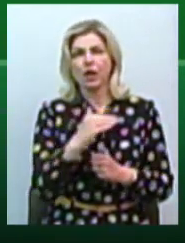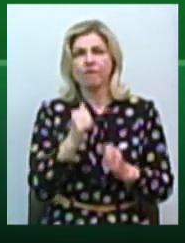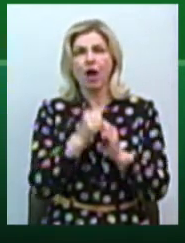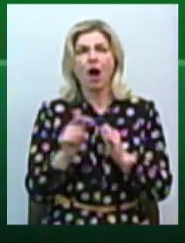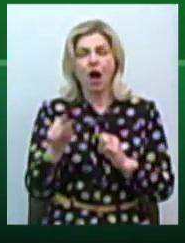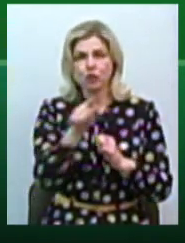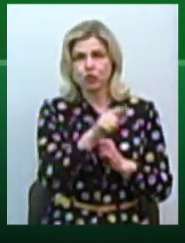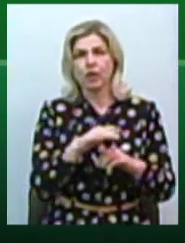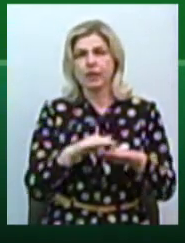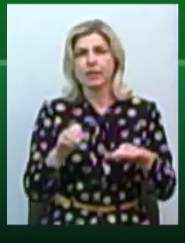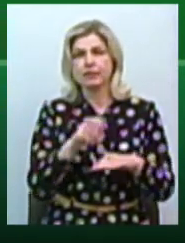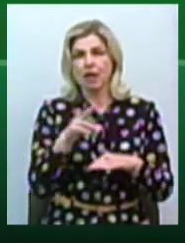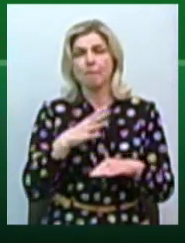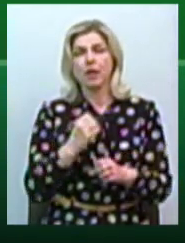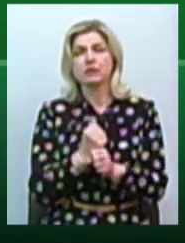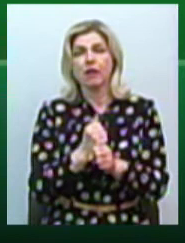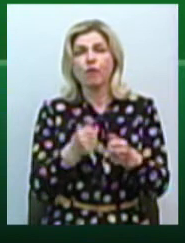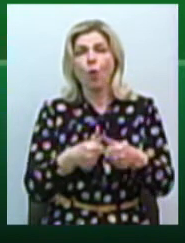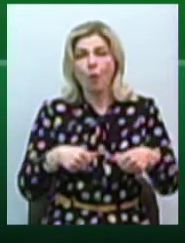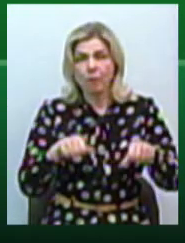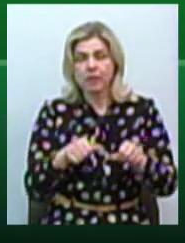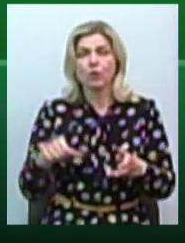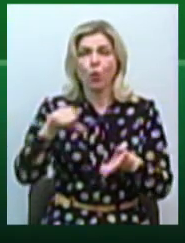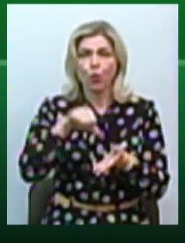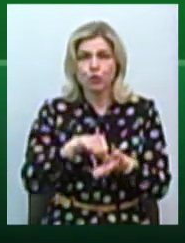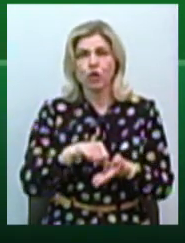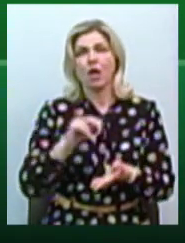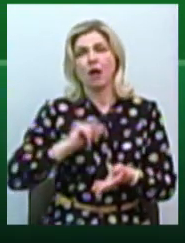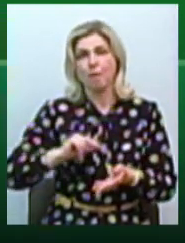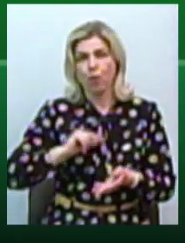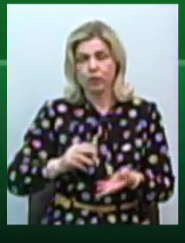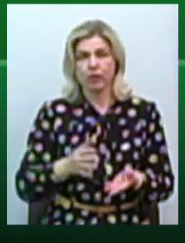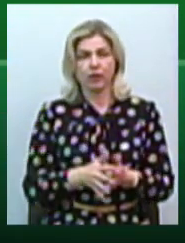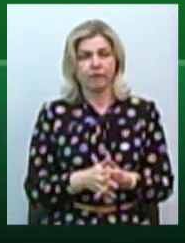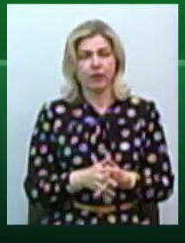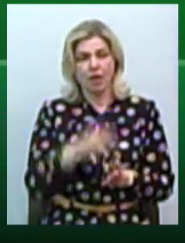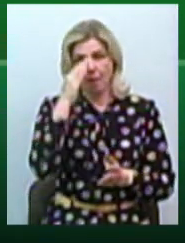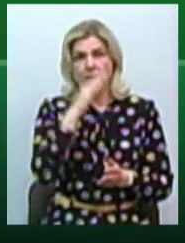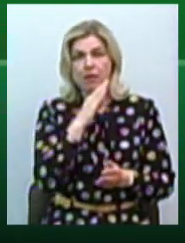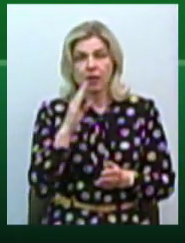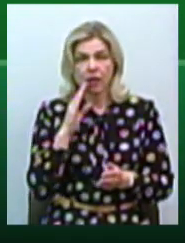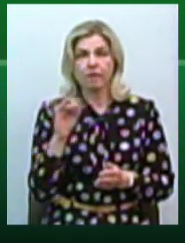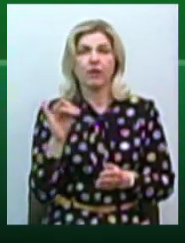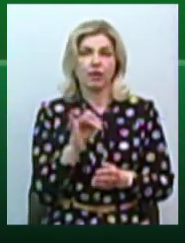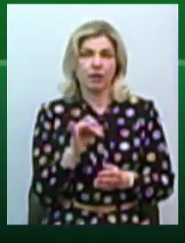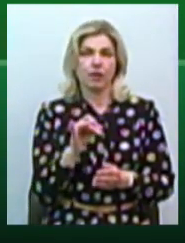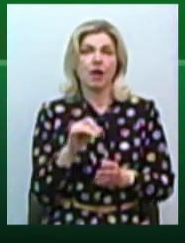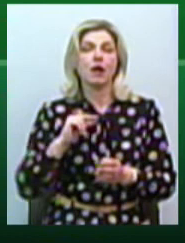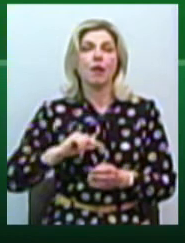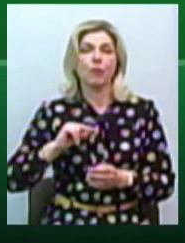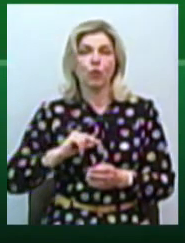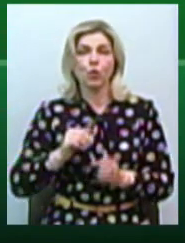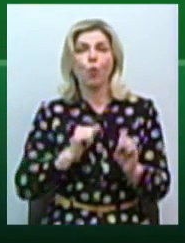дошкільної освіти була створена комісія за участю педпрацівників, за участю батьків, а також